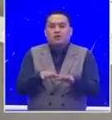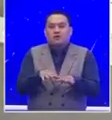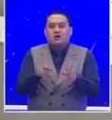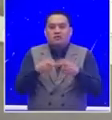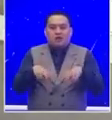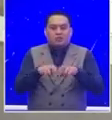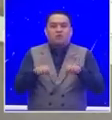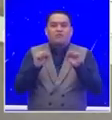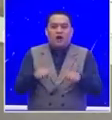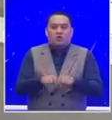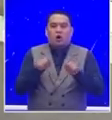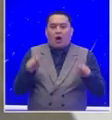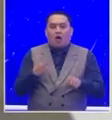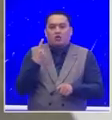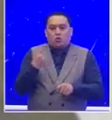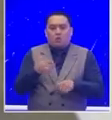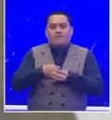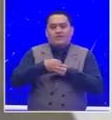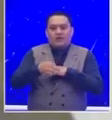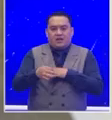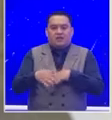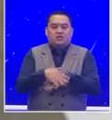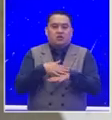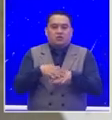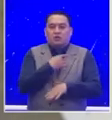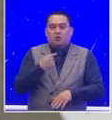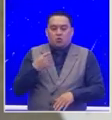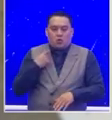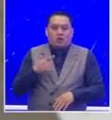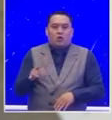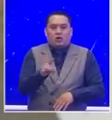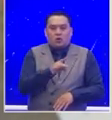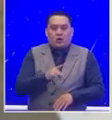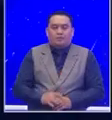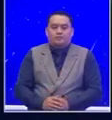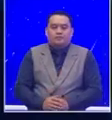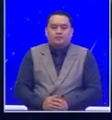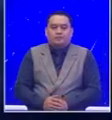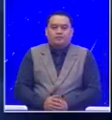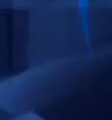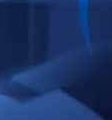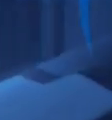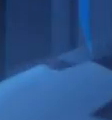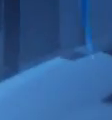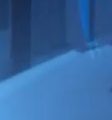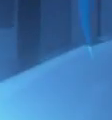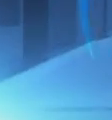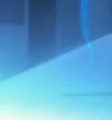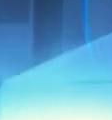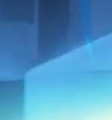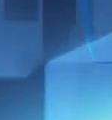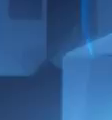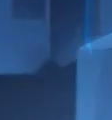рассмотреть возможность открытия еще одного филиала для жителей нового юго-западного жилого района. Азат Жумаханов, Абзал Нусипов,